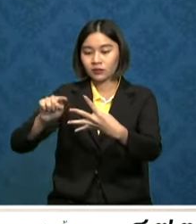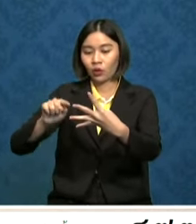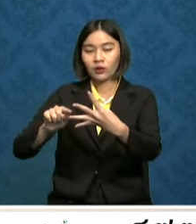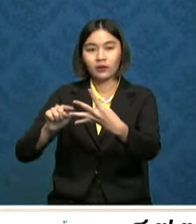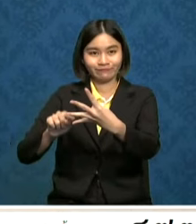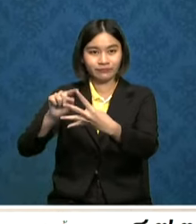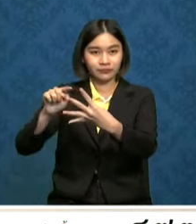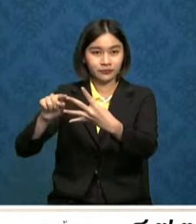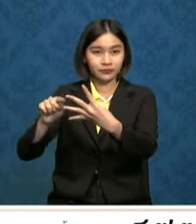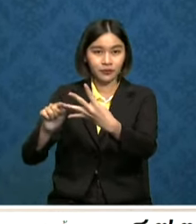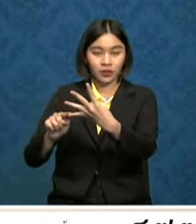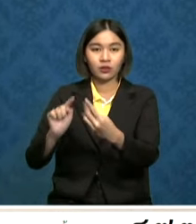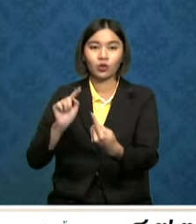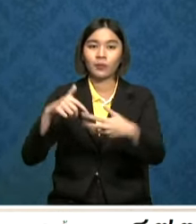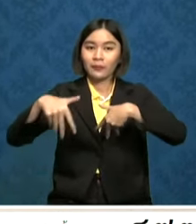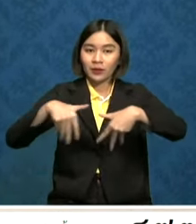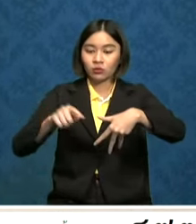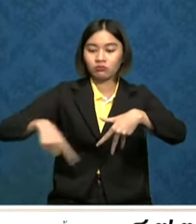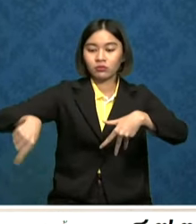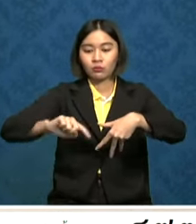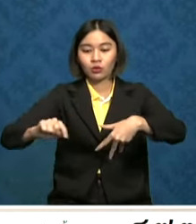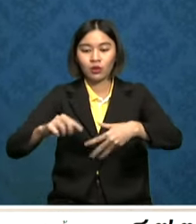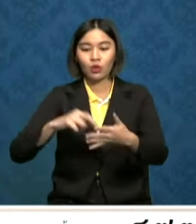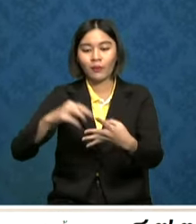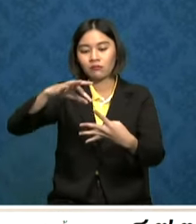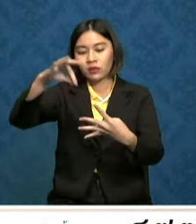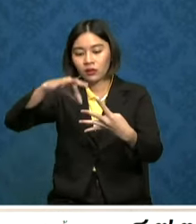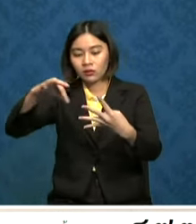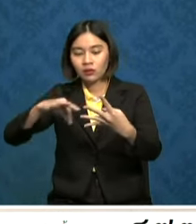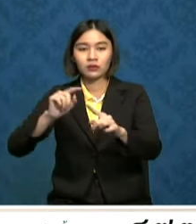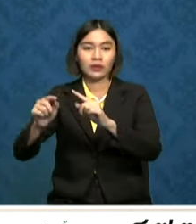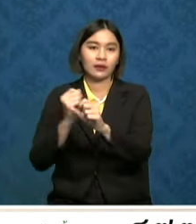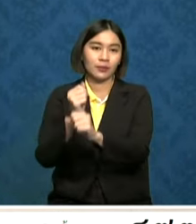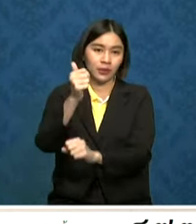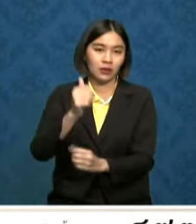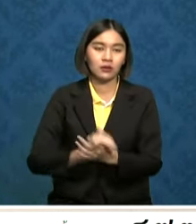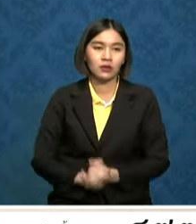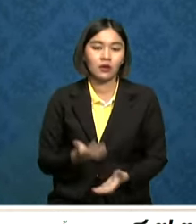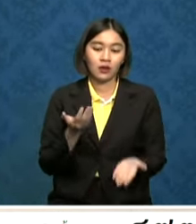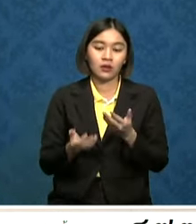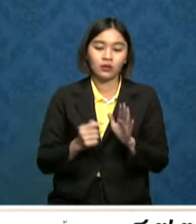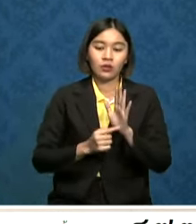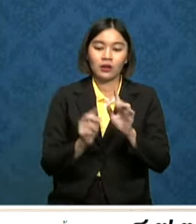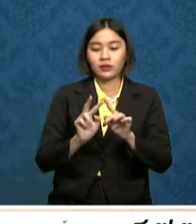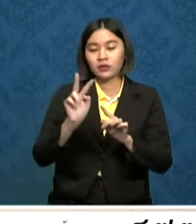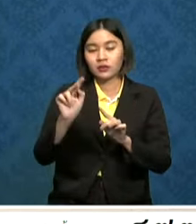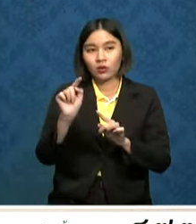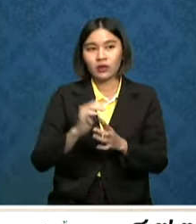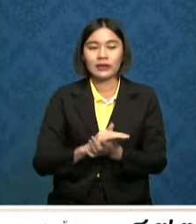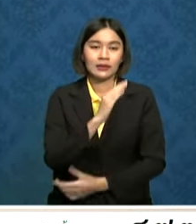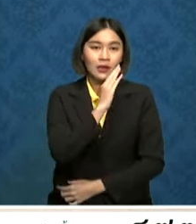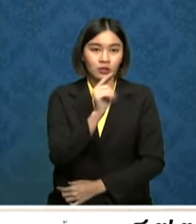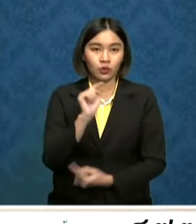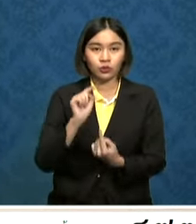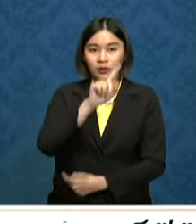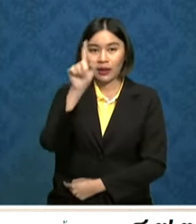วก็4นะครับที่ประชาชนนั้นสามารถเลือกลงคะแนนออกเสียงได้หรือตัวอย่างที่2ครับนั่นก็คือว่าแม้บ